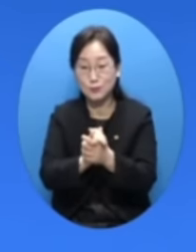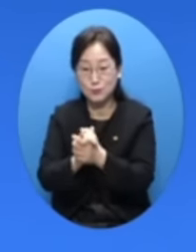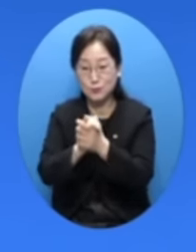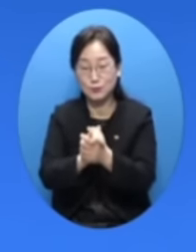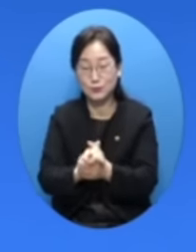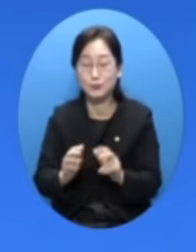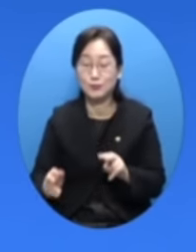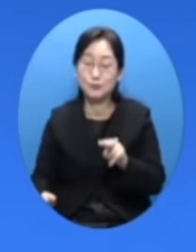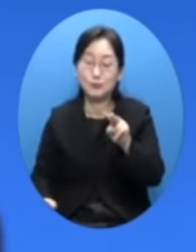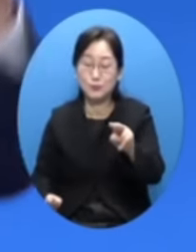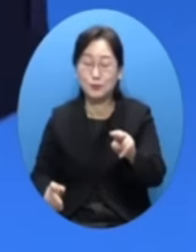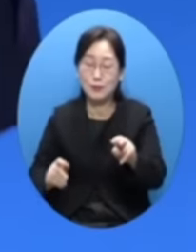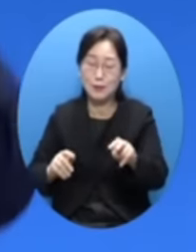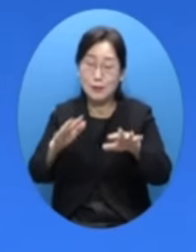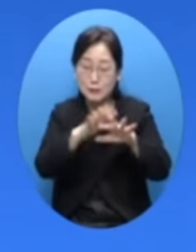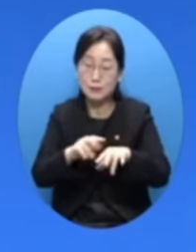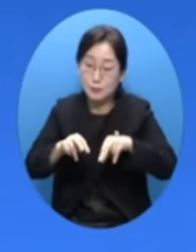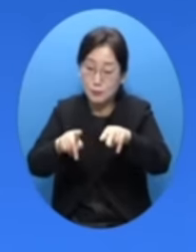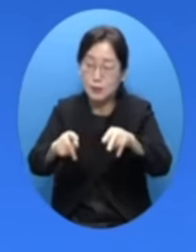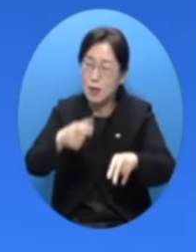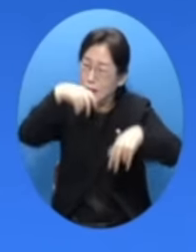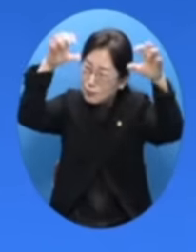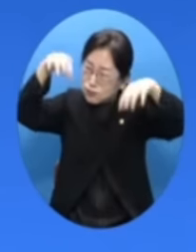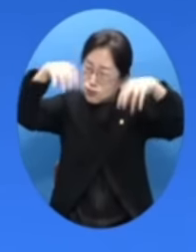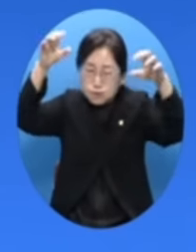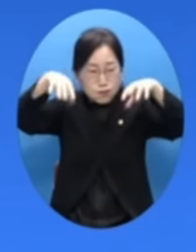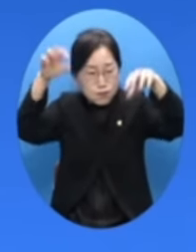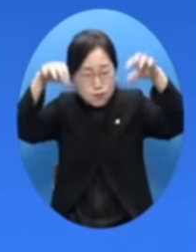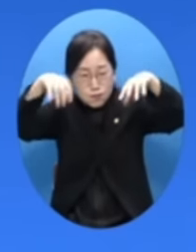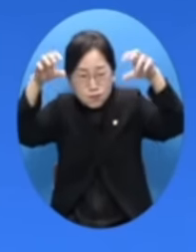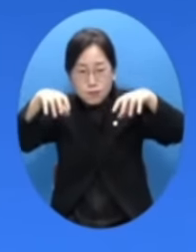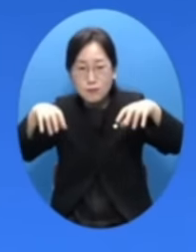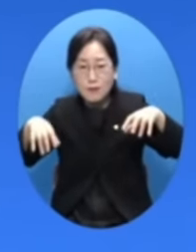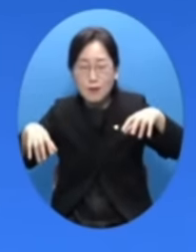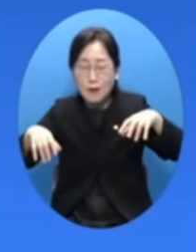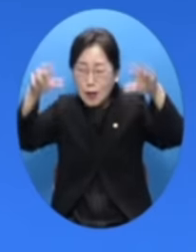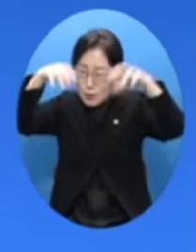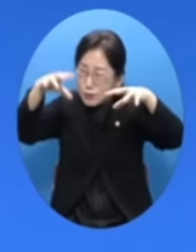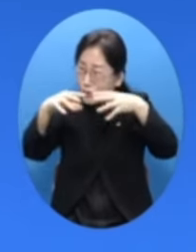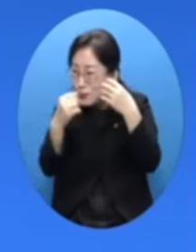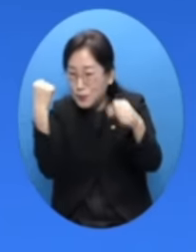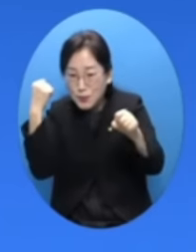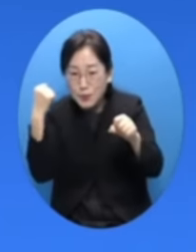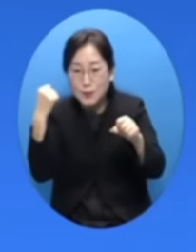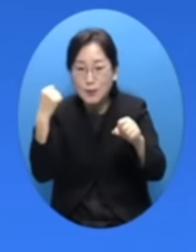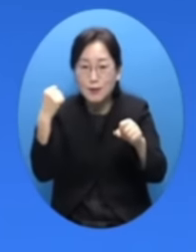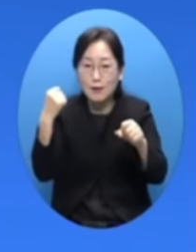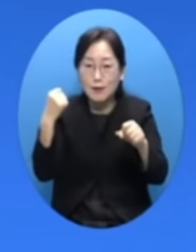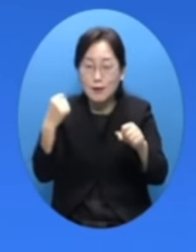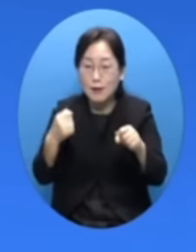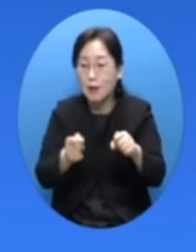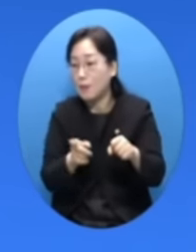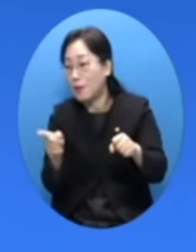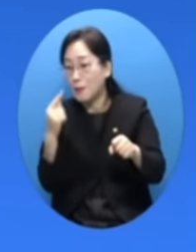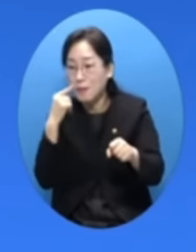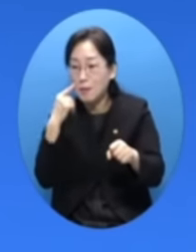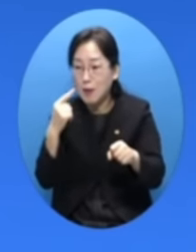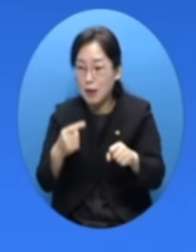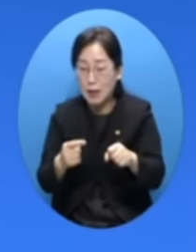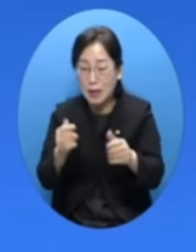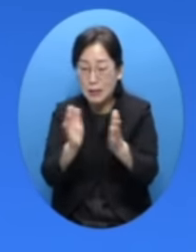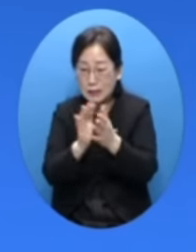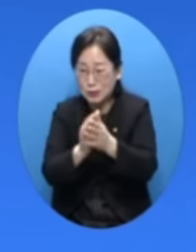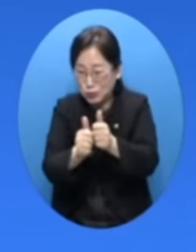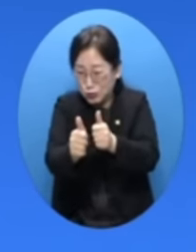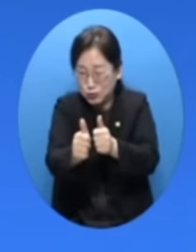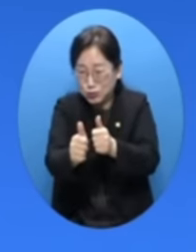날 들판을 가는데 막 비가 막 쏟아졌습니다. 비가 쏟아지니까 그 비를 피하려고 옆에 있는 친구가 자기보다 한 걸음 앞서